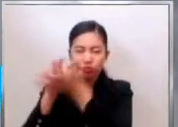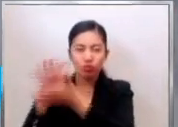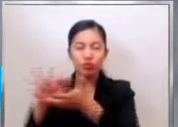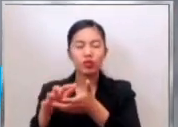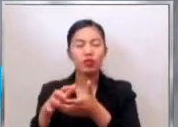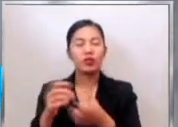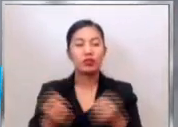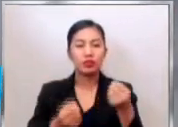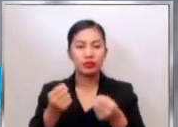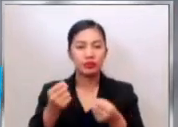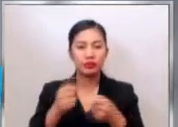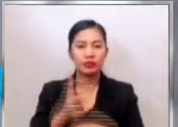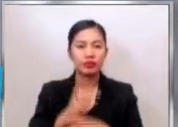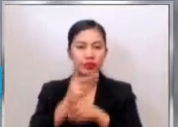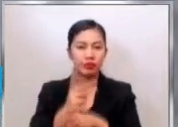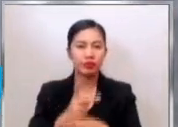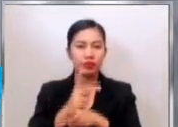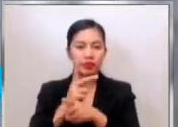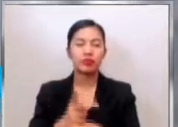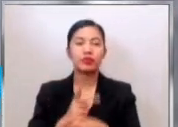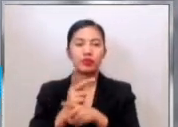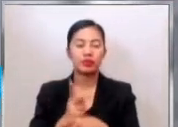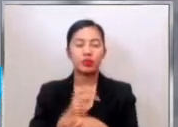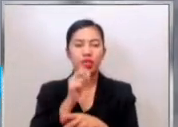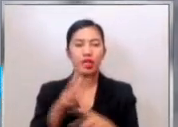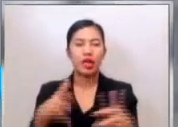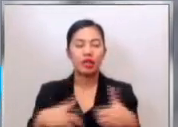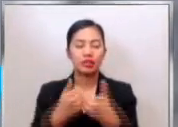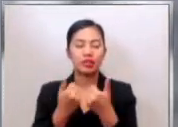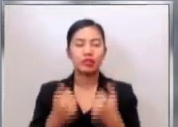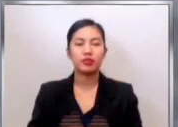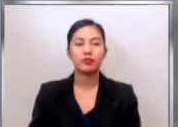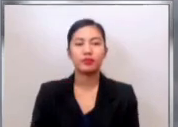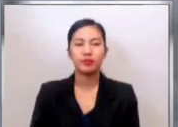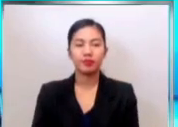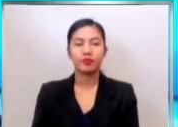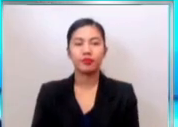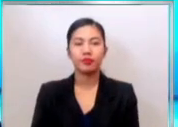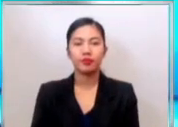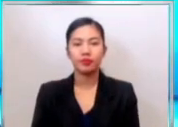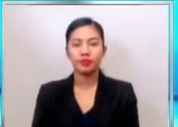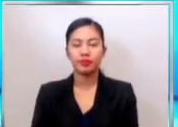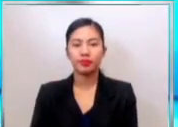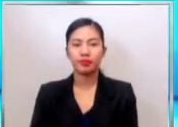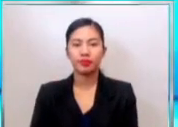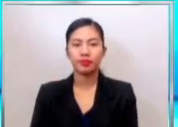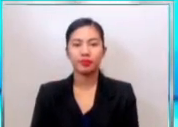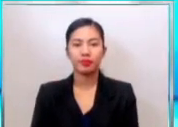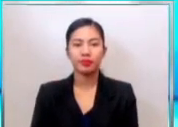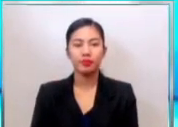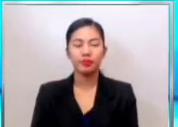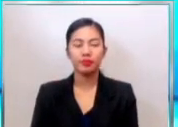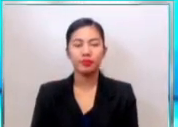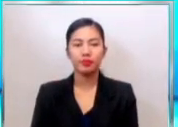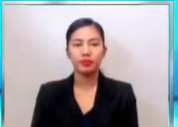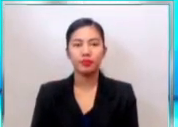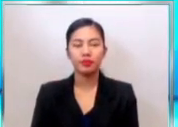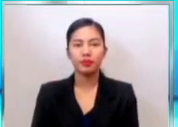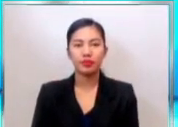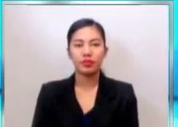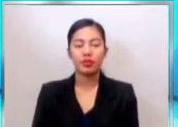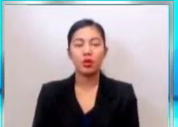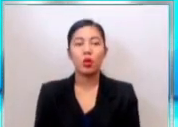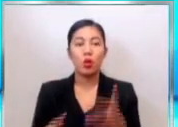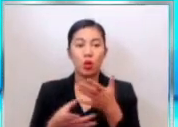sa pagmamaneho para iwas disgrasya. Darlene Kai, GMA News. Bukod sa sunod-sunod na oil price hike, paghandaan din po